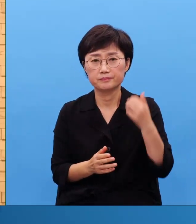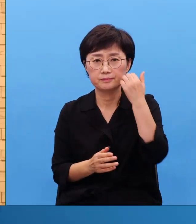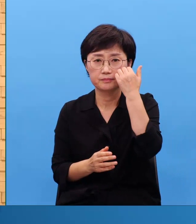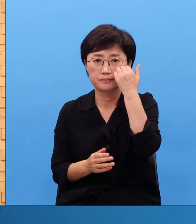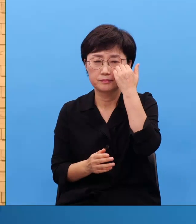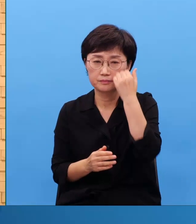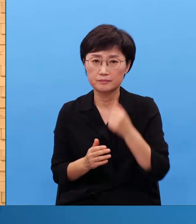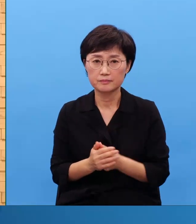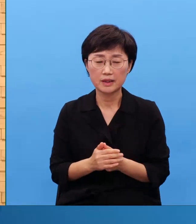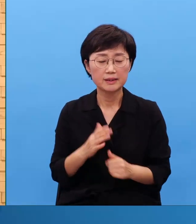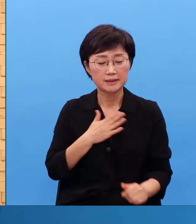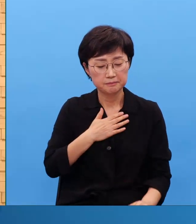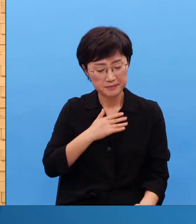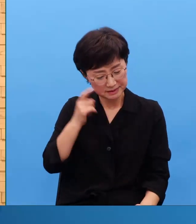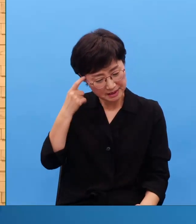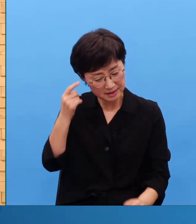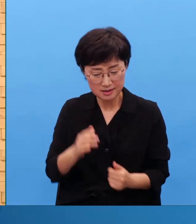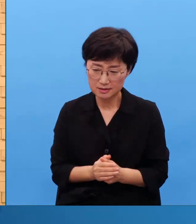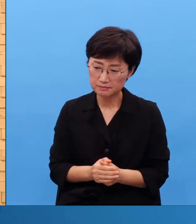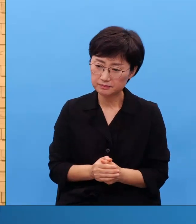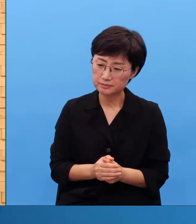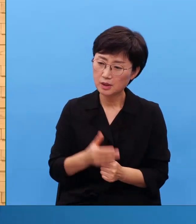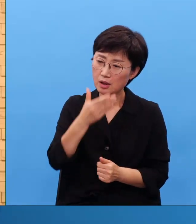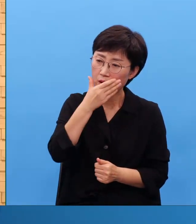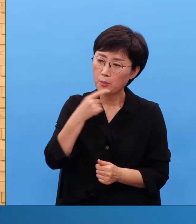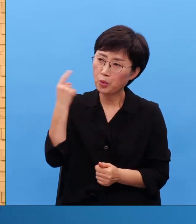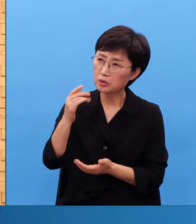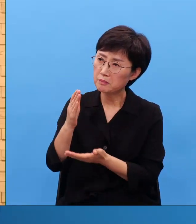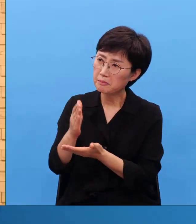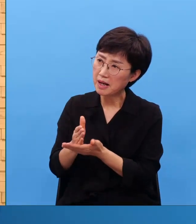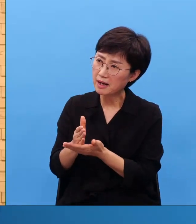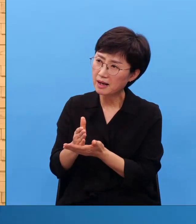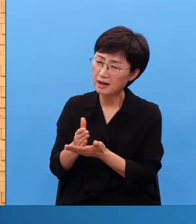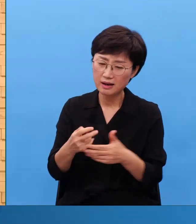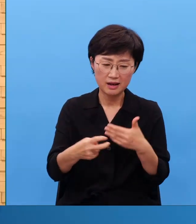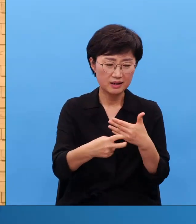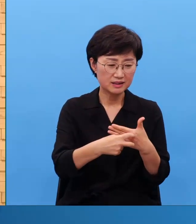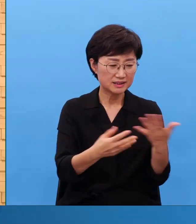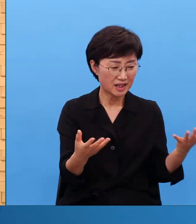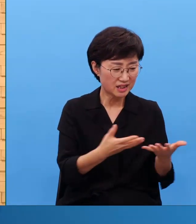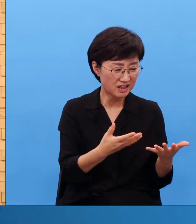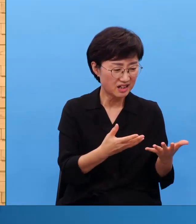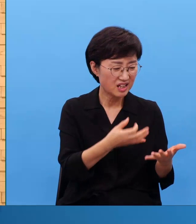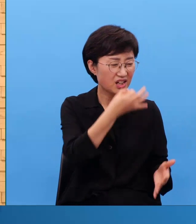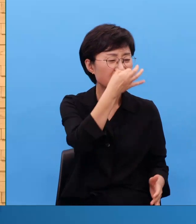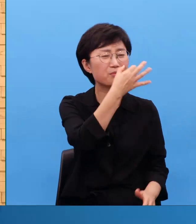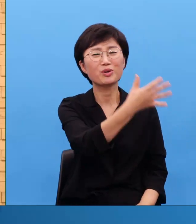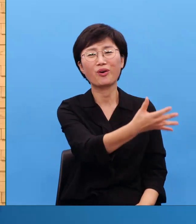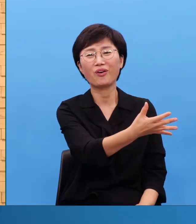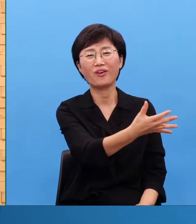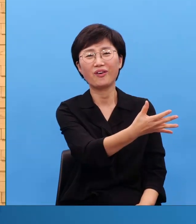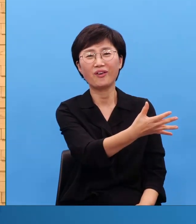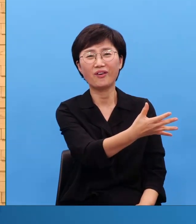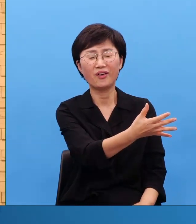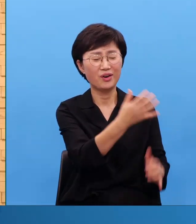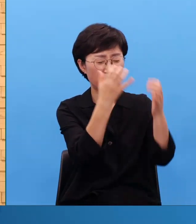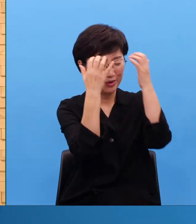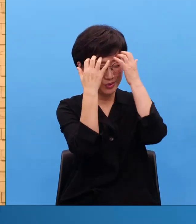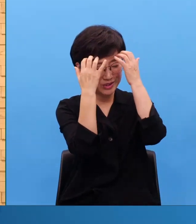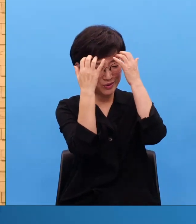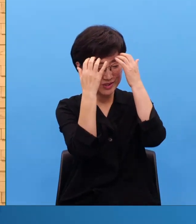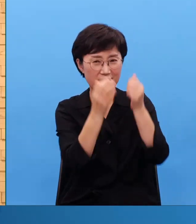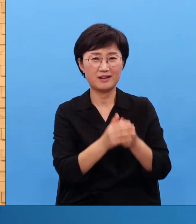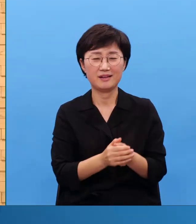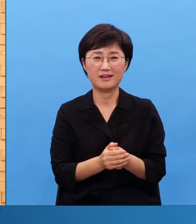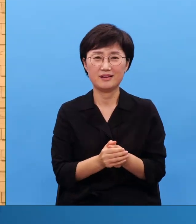복음 없으면 제일 힘든 게 의사겠구나. And I thought to myself, if you do not have the gospel, the hardest occupation is a 그러나